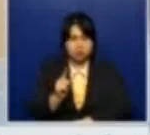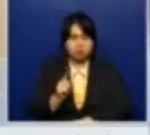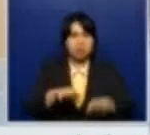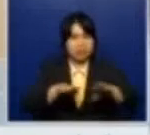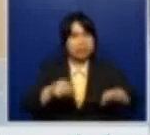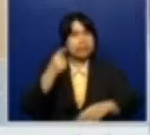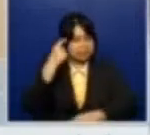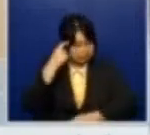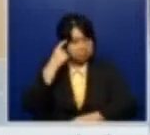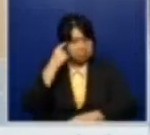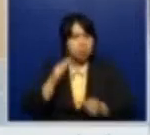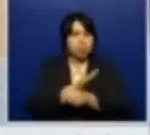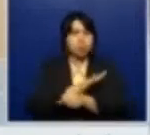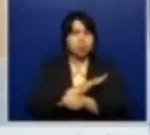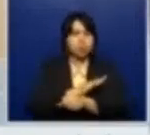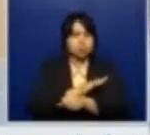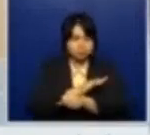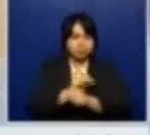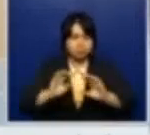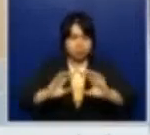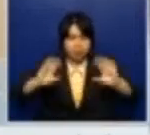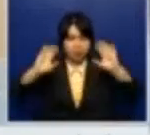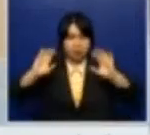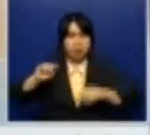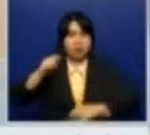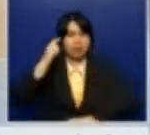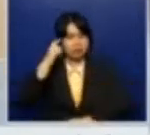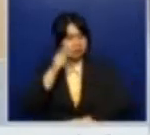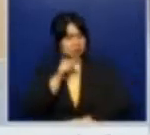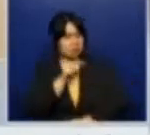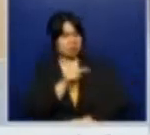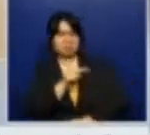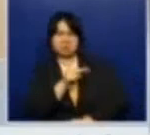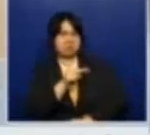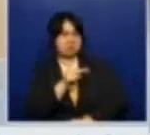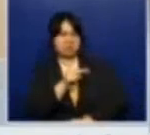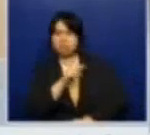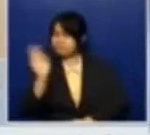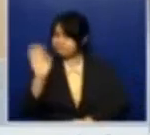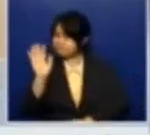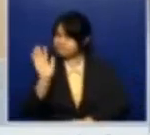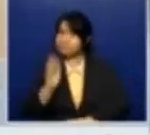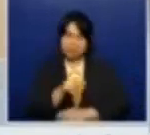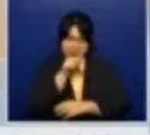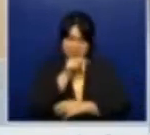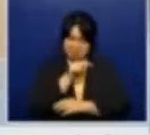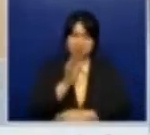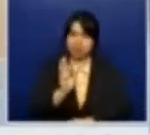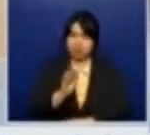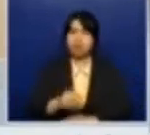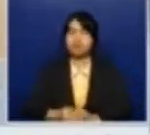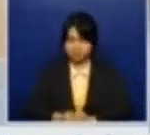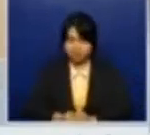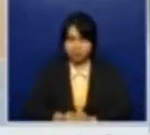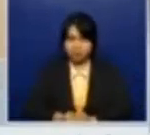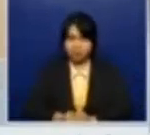อบคอบพอสมควรรัฐบาลอย่าได้ประเมินศักยภาพของเขาต่ำเด็ดขาดครับท่านประธาน